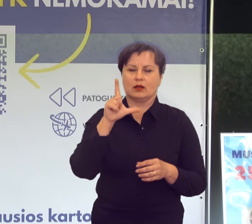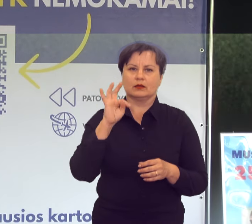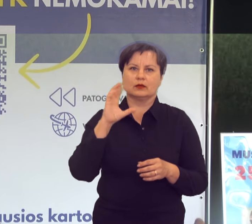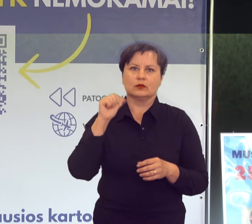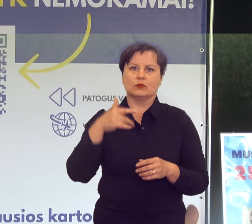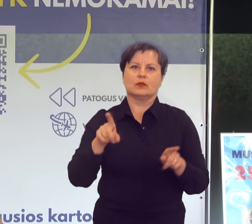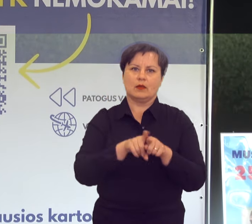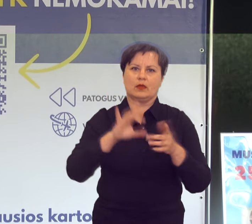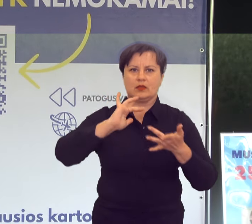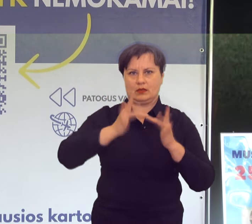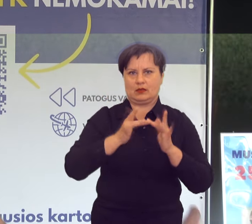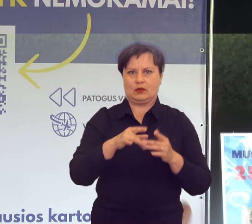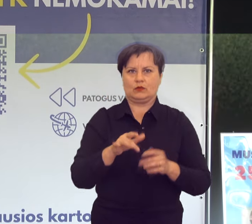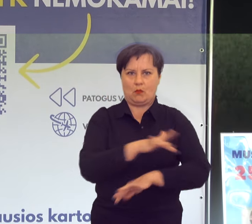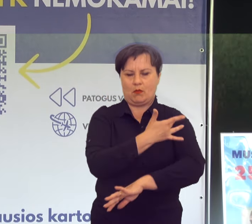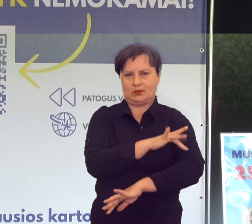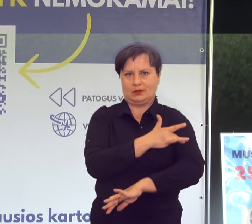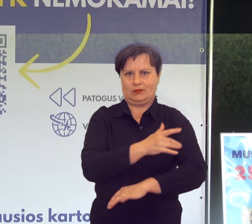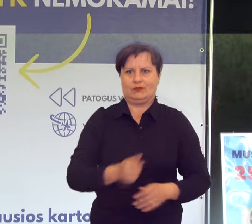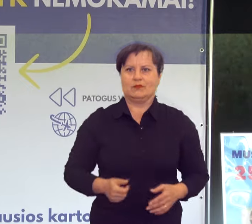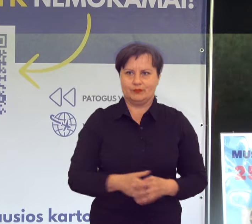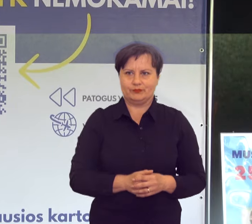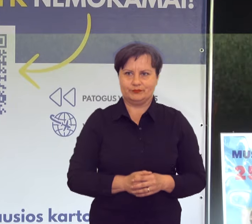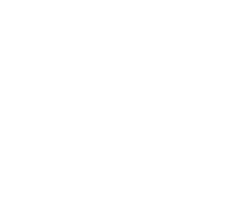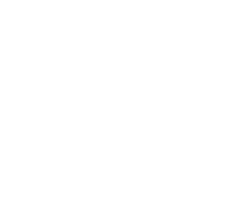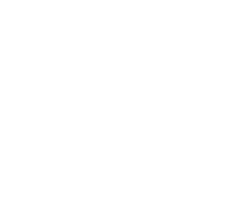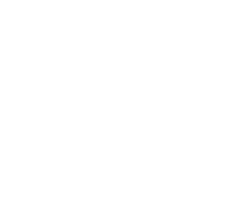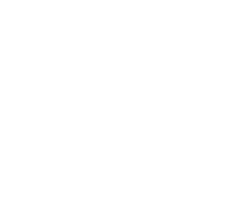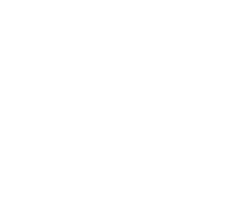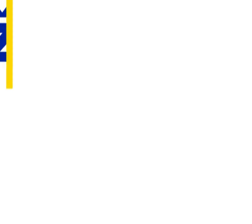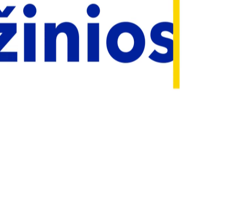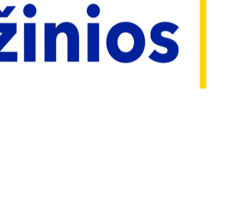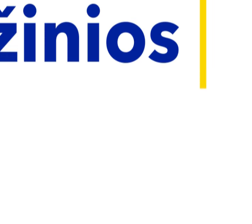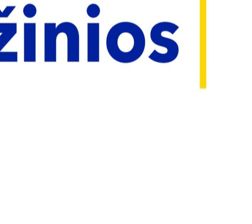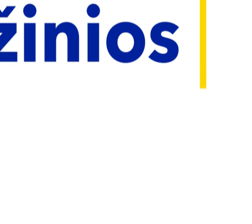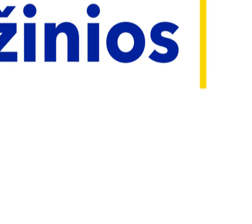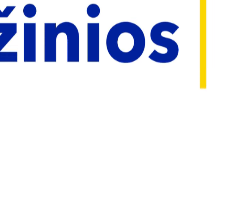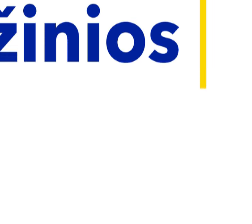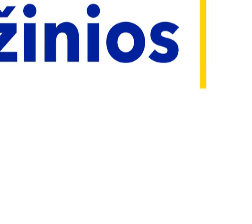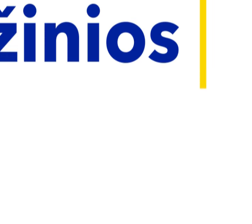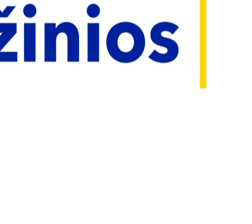naudotis apskritai, ne tai, kad Baltikumas, bet apskritai interneto paslaugomis tiek televizija.